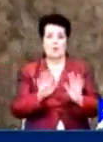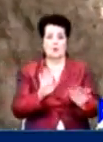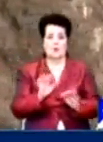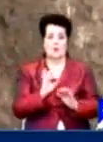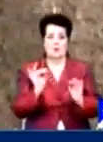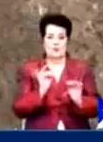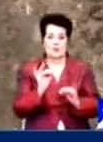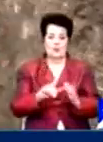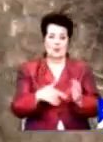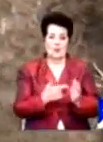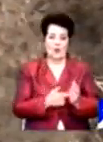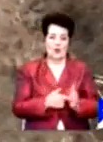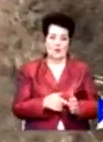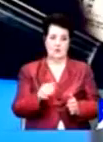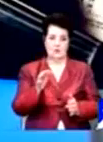din orașul Soroca.